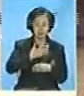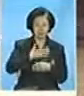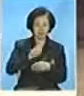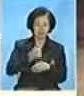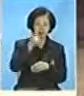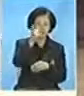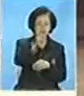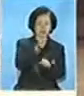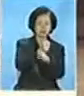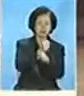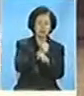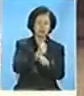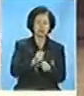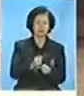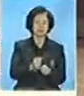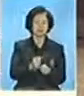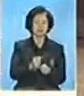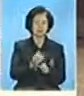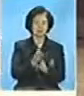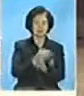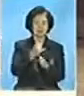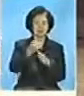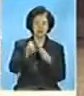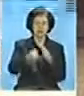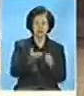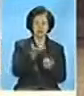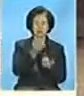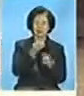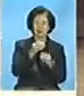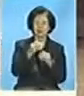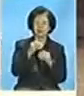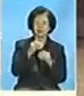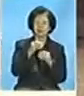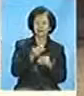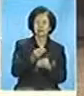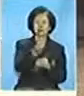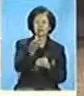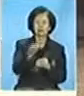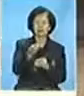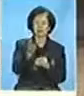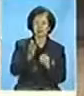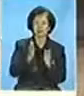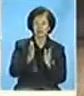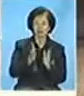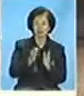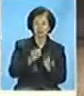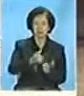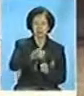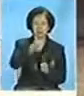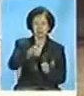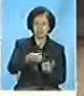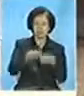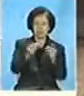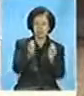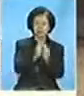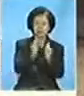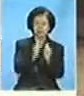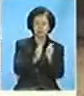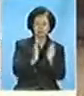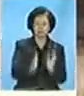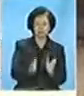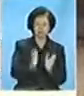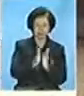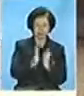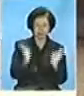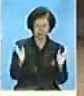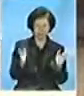านก่อนจบขอส่งความปรารถนาดีไปยังผู้ที่ได้รับการเสนอชื่อทุกท่านขอบคุณครับ